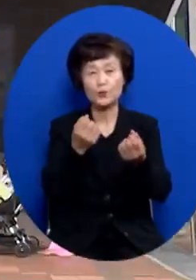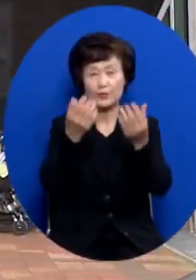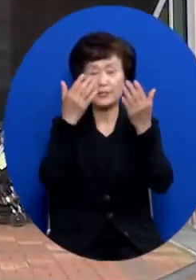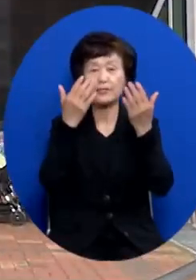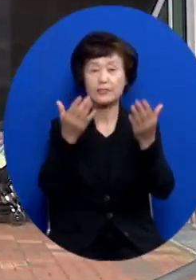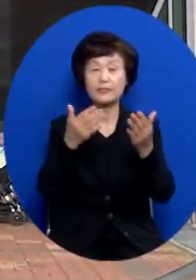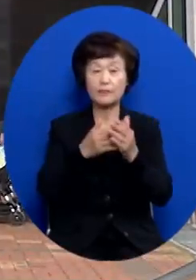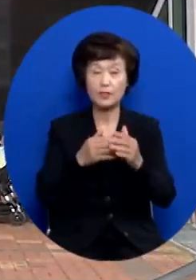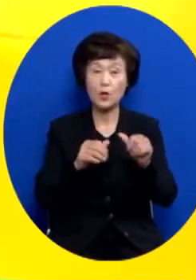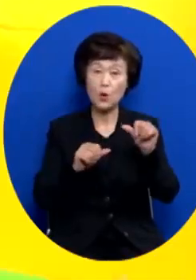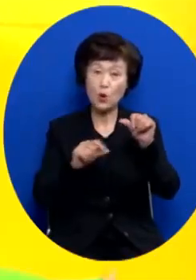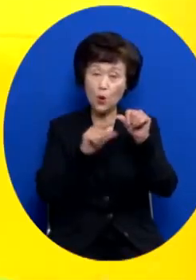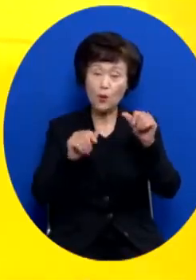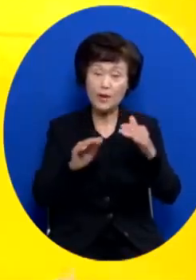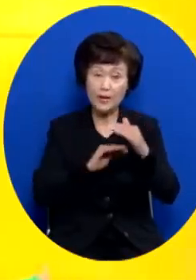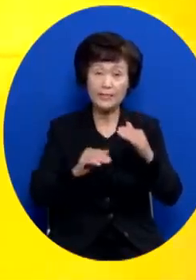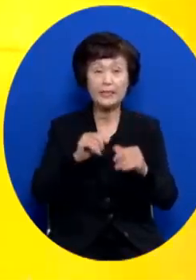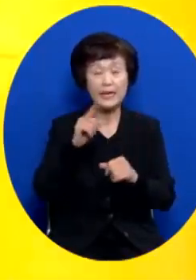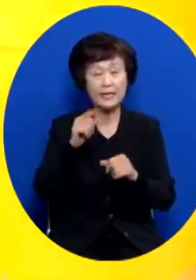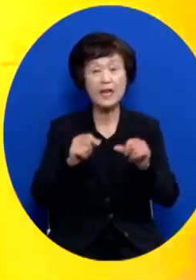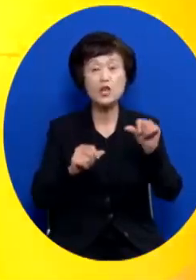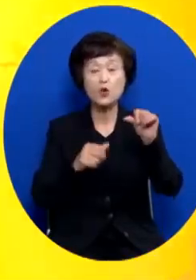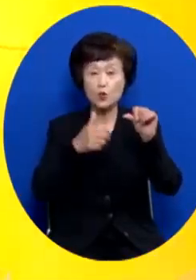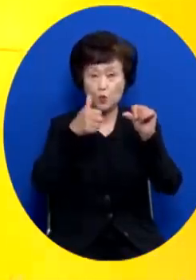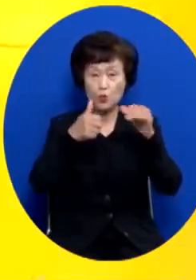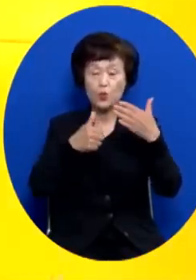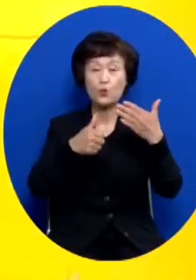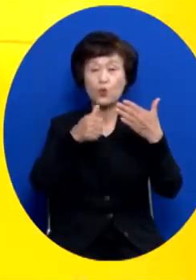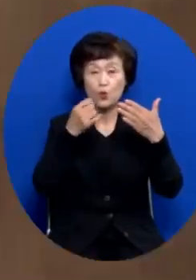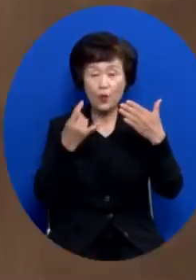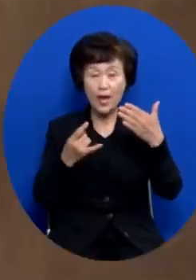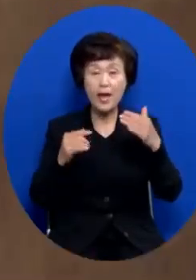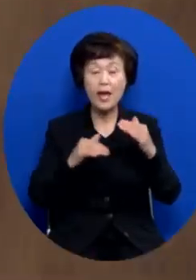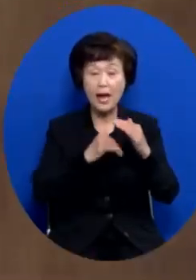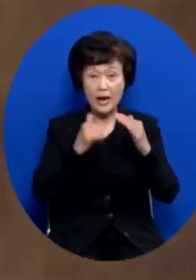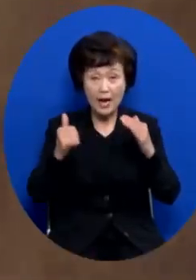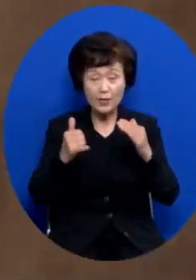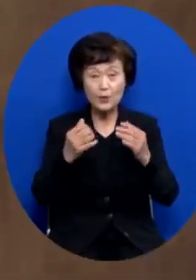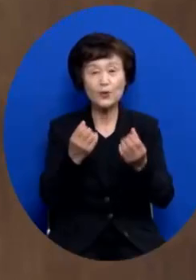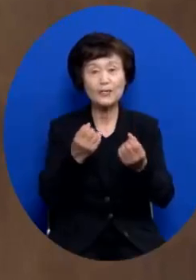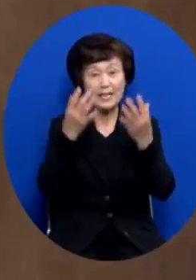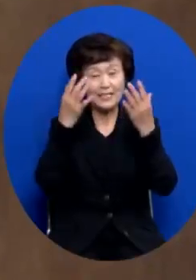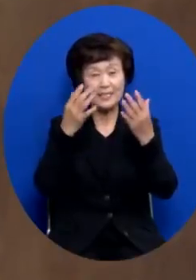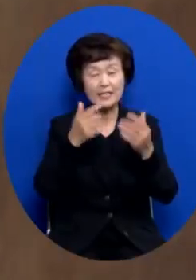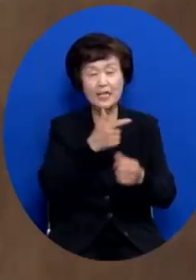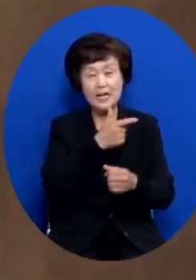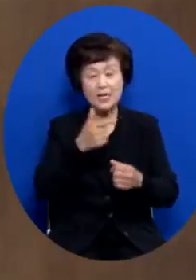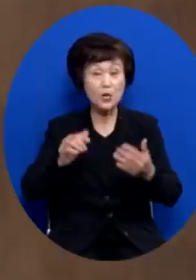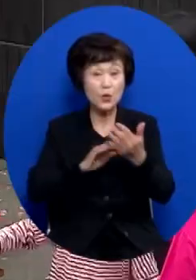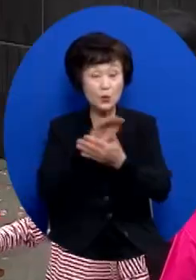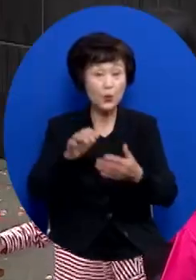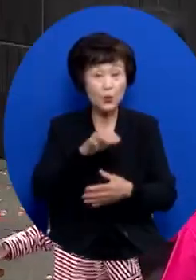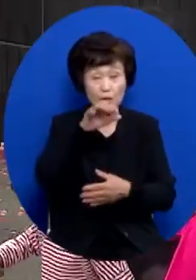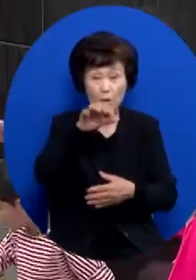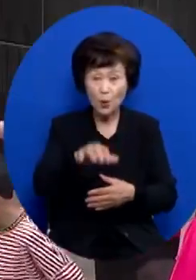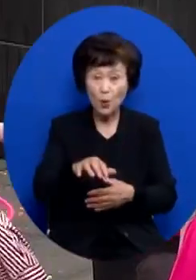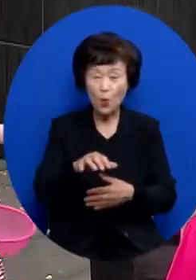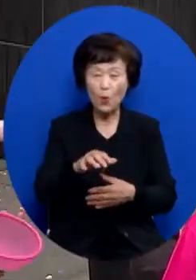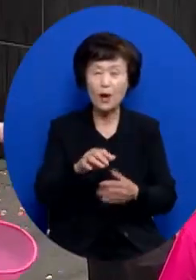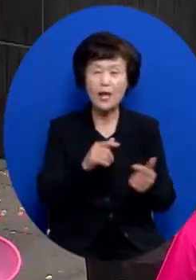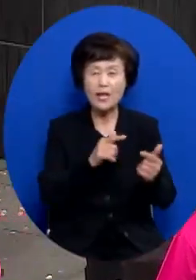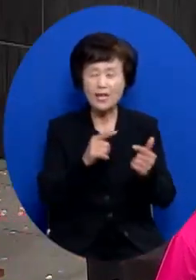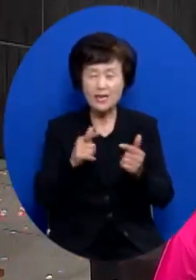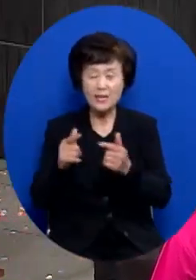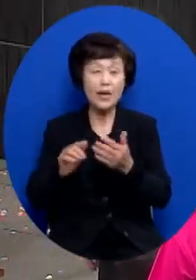5월 가정의 달을 맞아 열린 제9회 가족 초청 잔치는 대형 에어바운스와 연필꽂이 만들기, 달고나 만들기